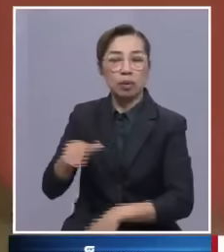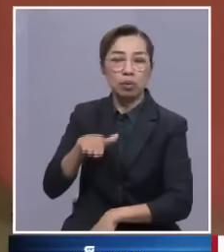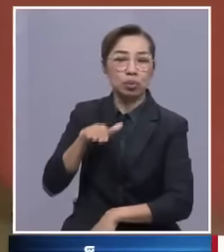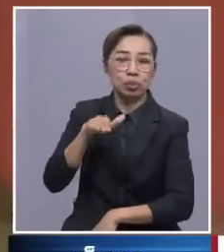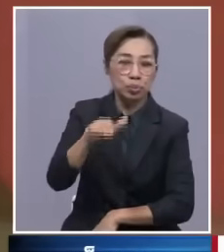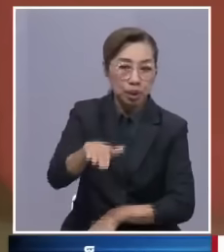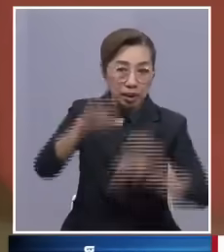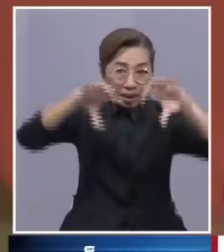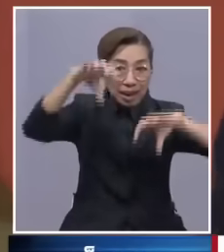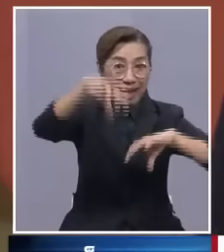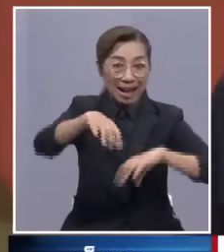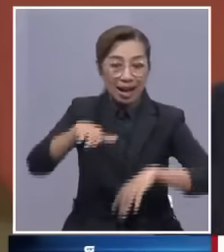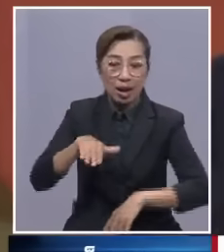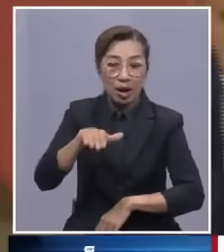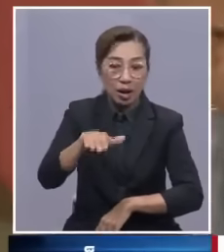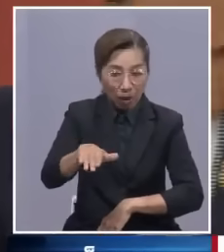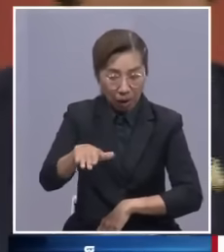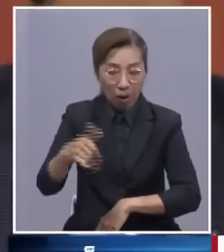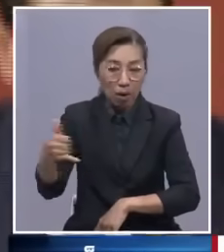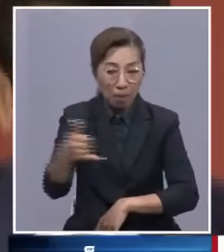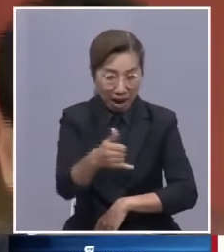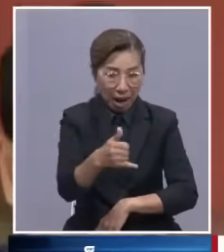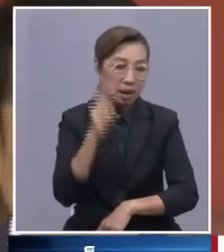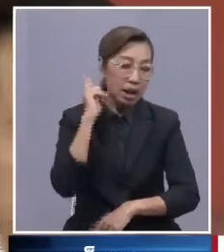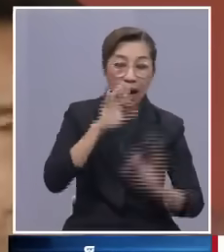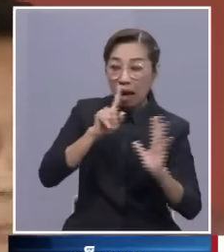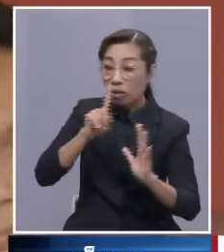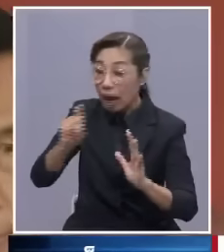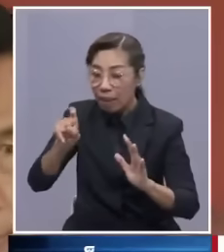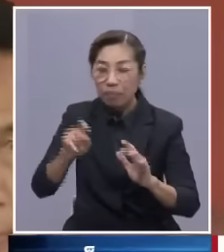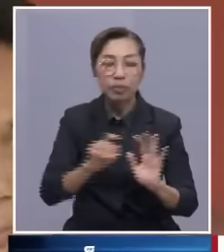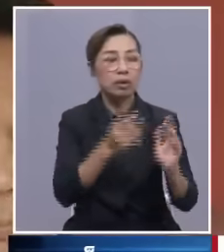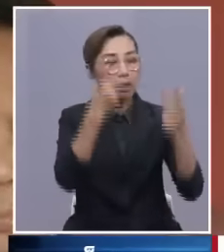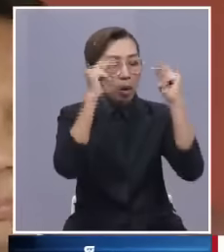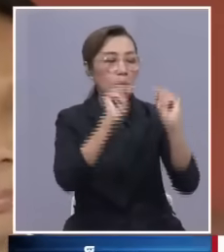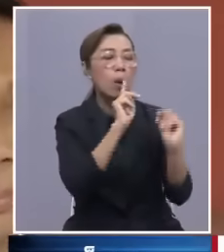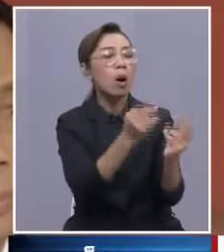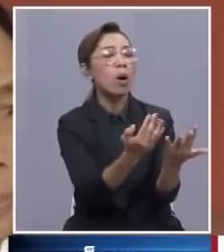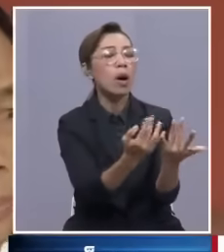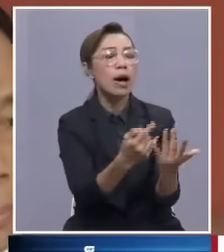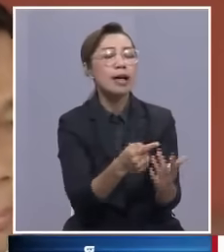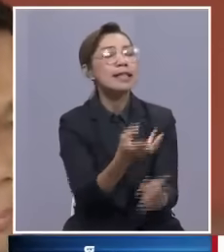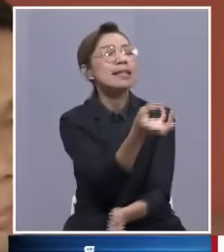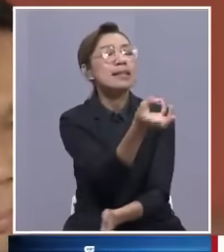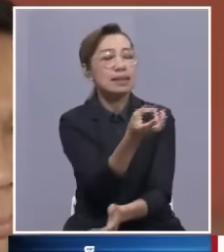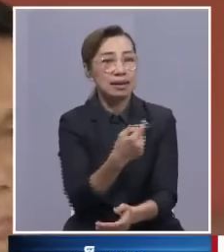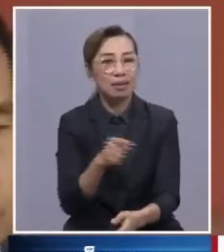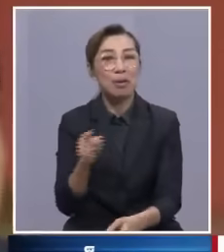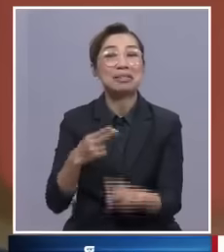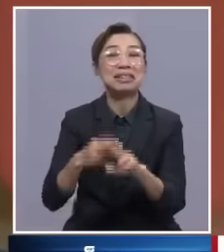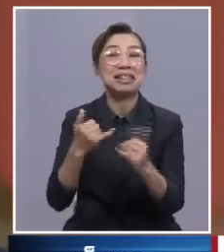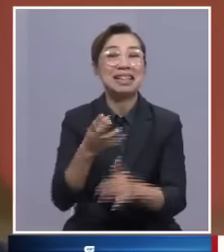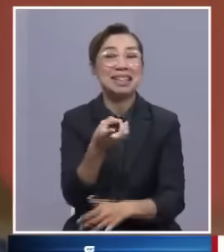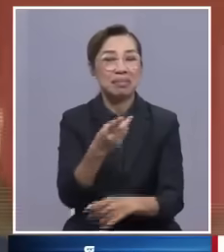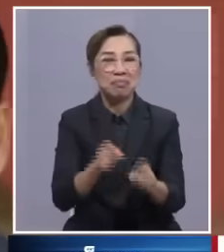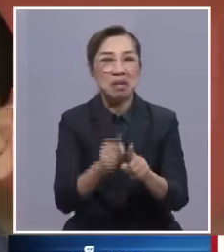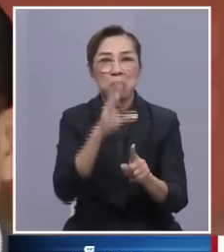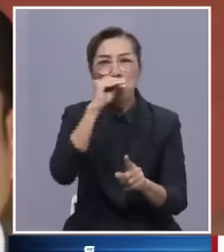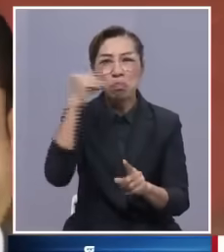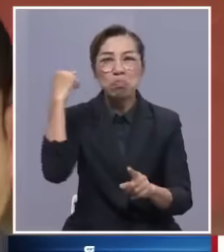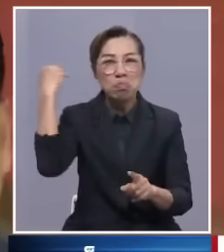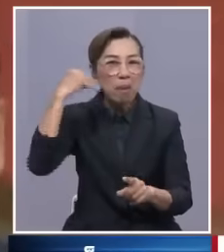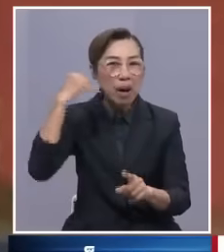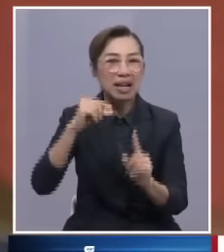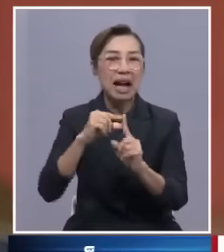ะนายกก็บอกว่าขอประชุมก่อนนิดนึงคำว่านิดนึงเนี่ยติดปากท่านนะท่านชื่อนิดด้วย อดทนนิดนึงร